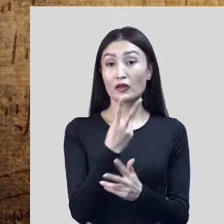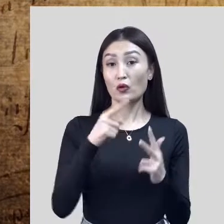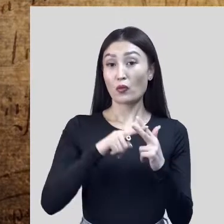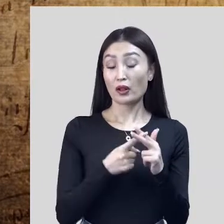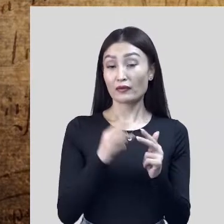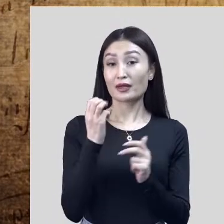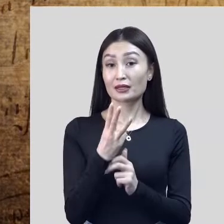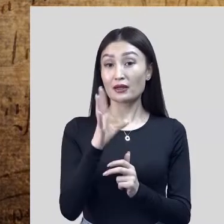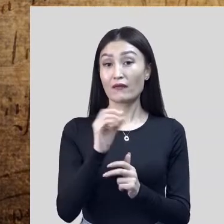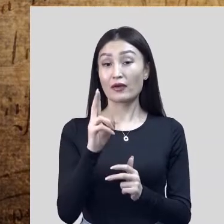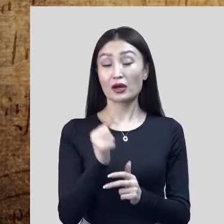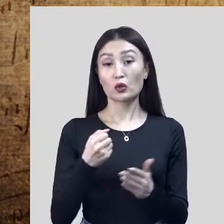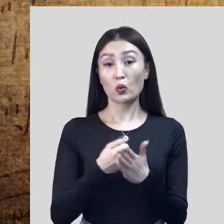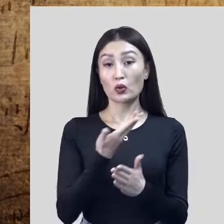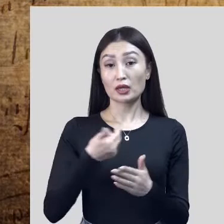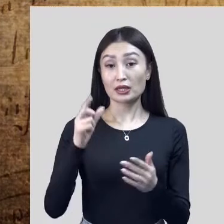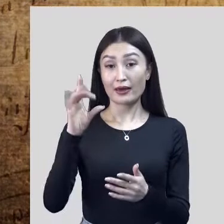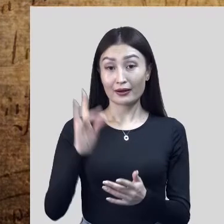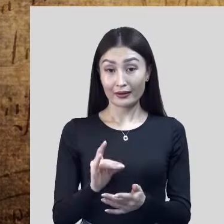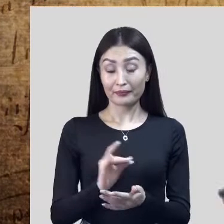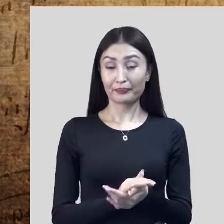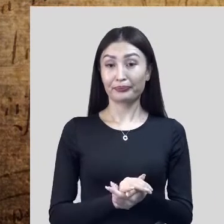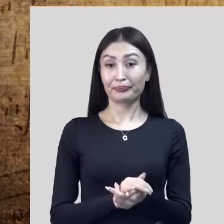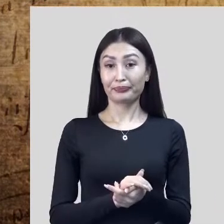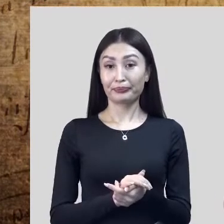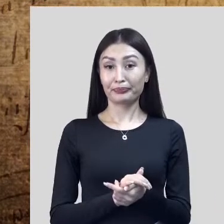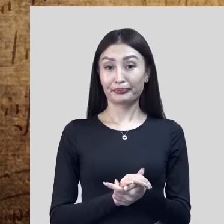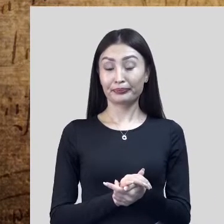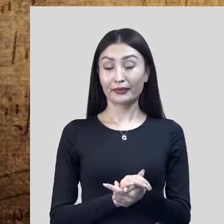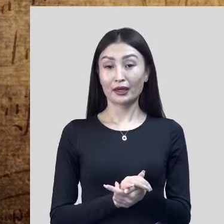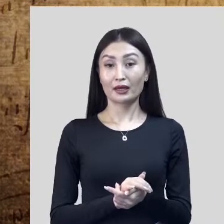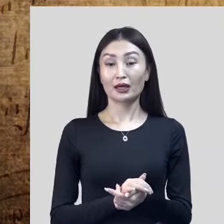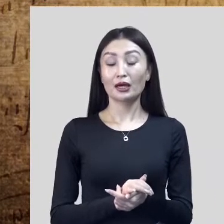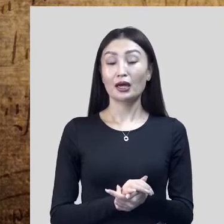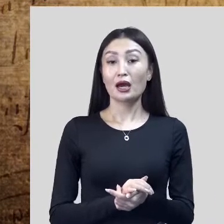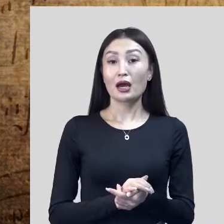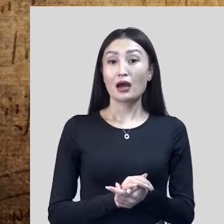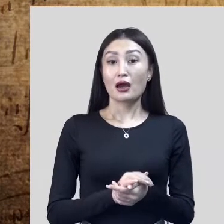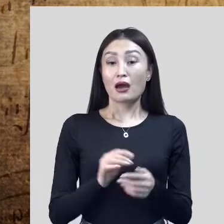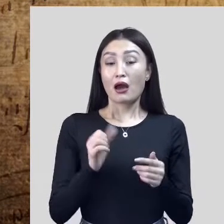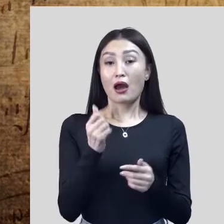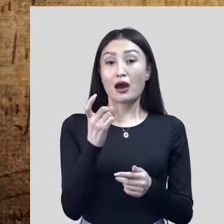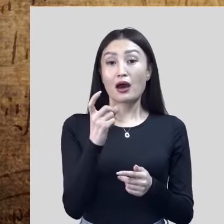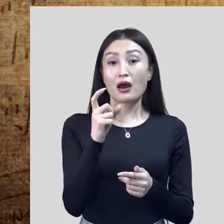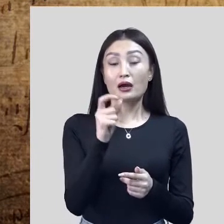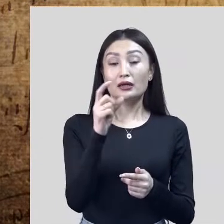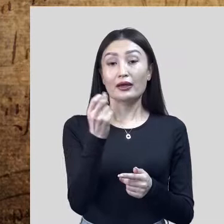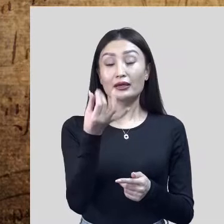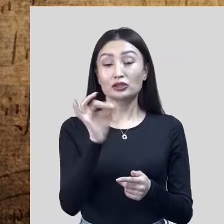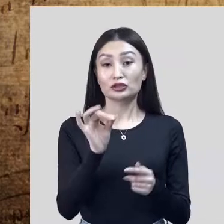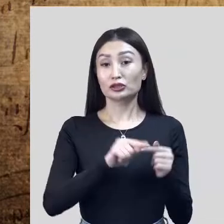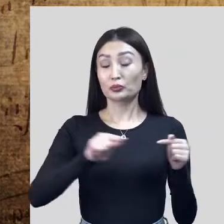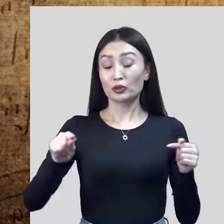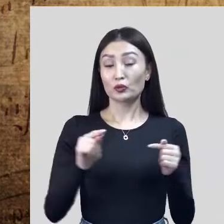половине 13 века до н.э. В архаический период произошло становление